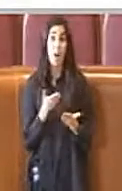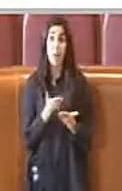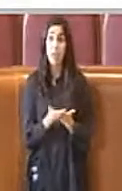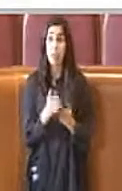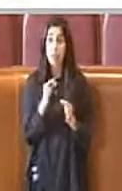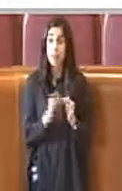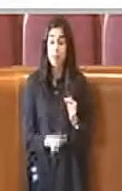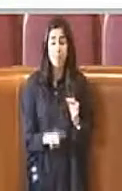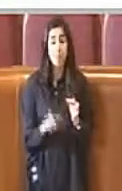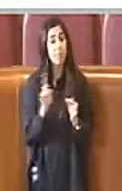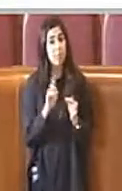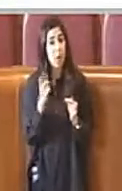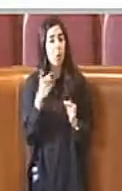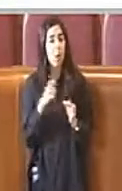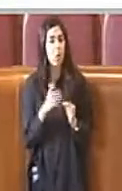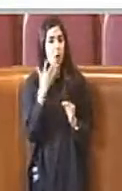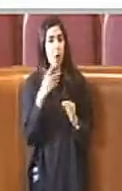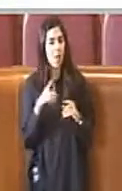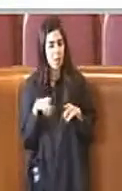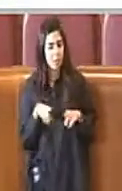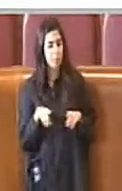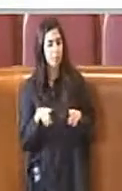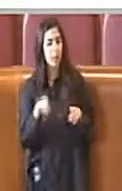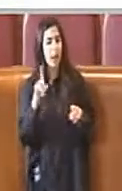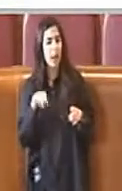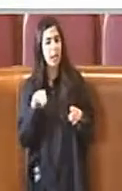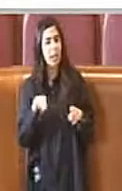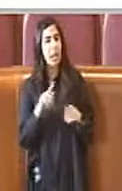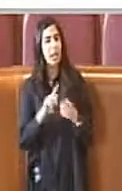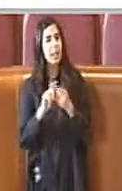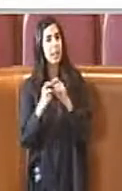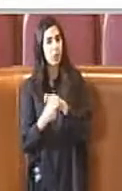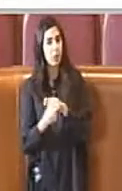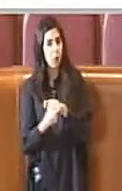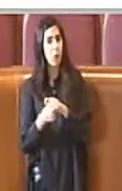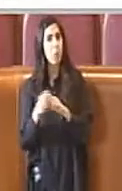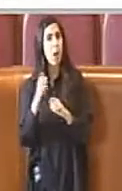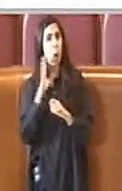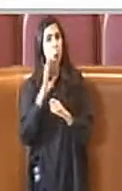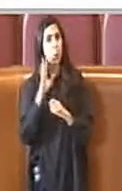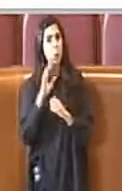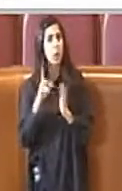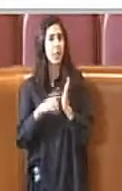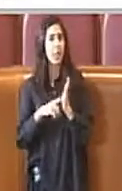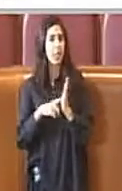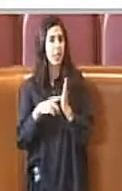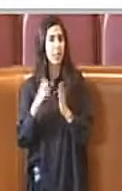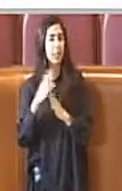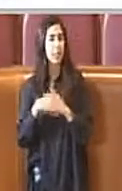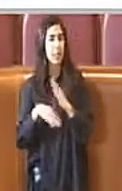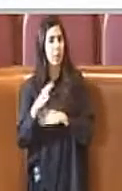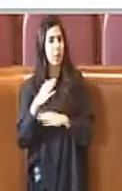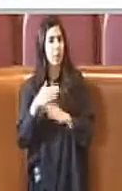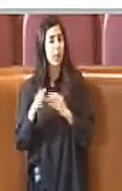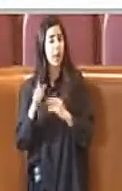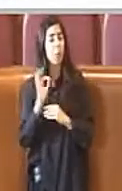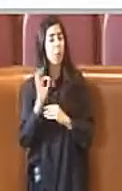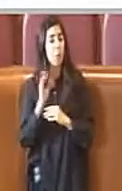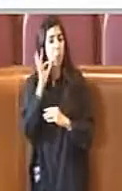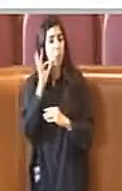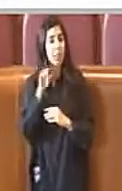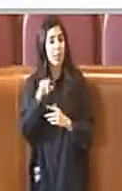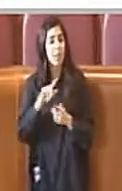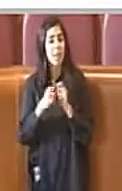parallelo rispetto alla proposta di riforma nelle consulte per i diritti con disabilità proprio per dare maggiore forza quella di forma quella